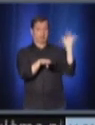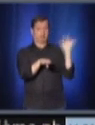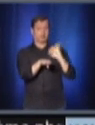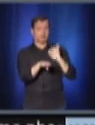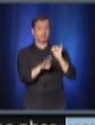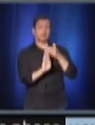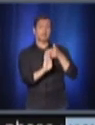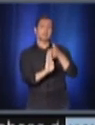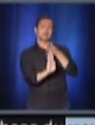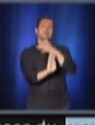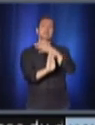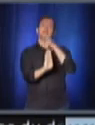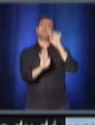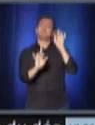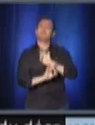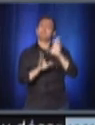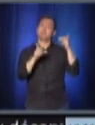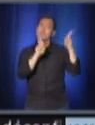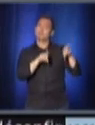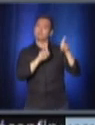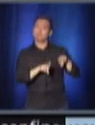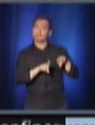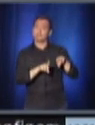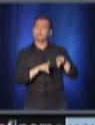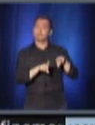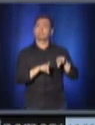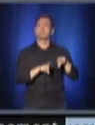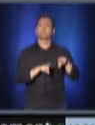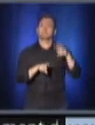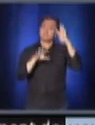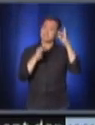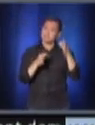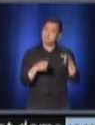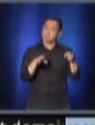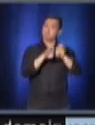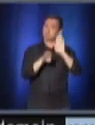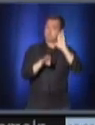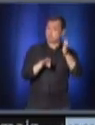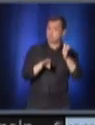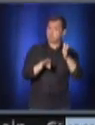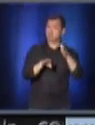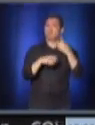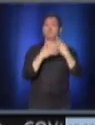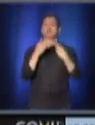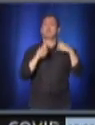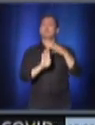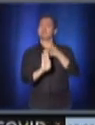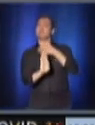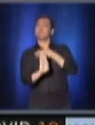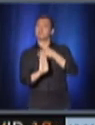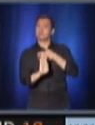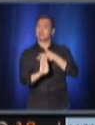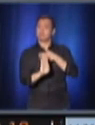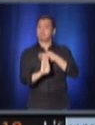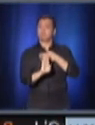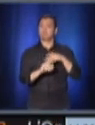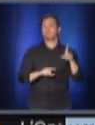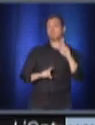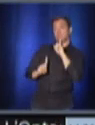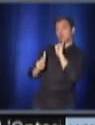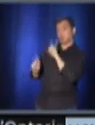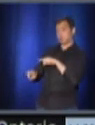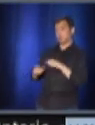que cela s'impose? Réponse. Comme je l'ai dit, écoutez, avant tout, nous voulons nous assurer